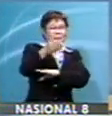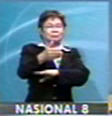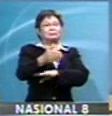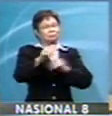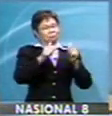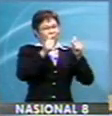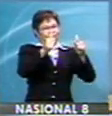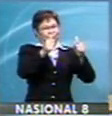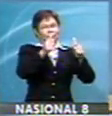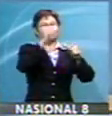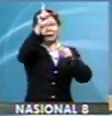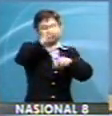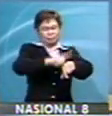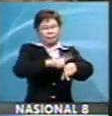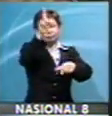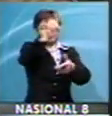tempoh